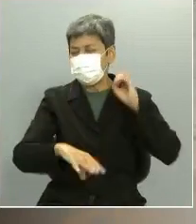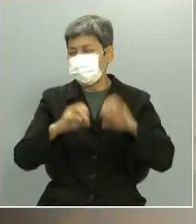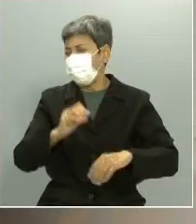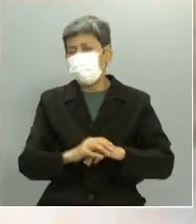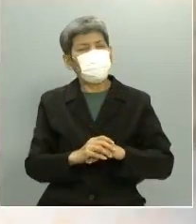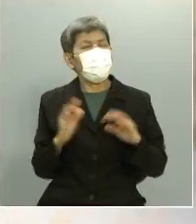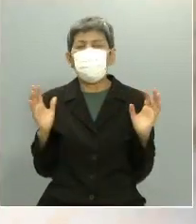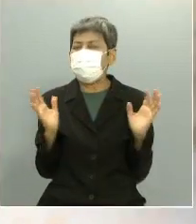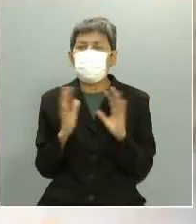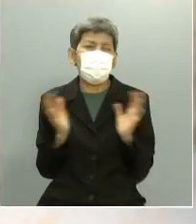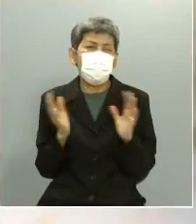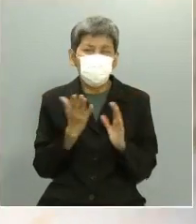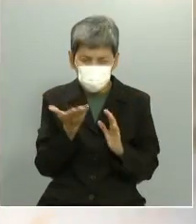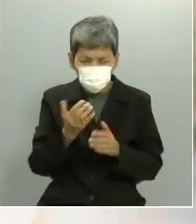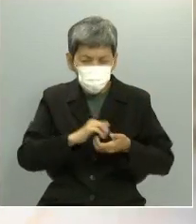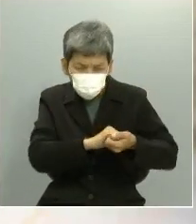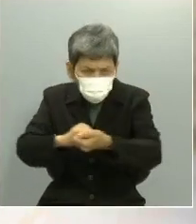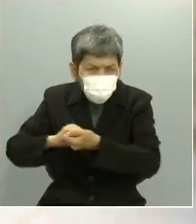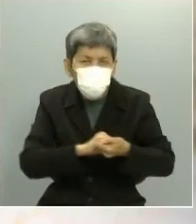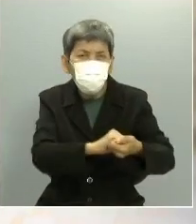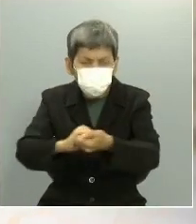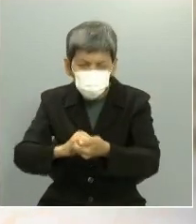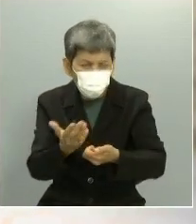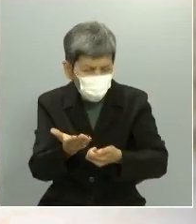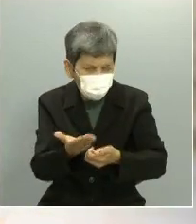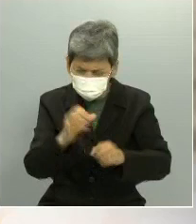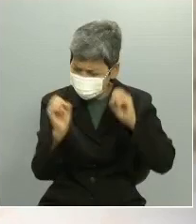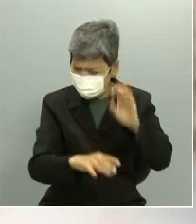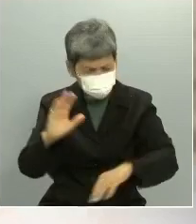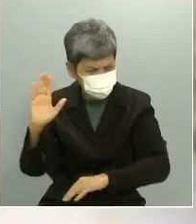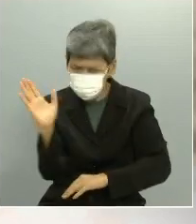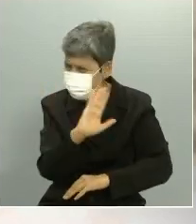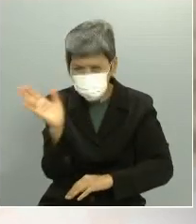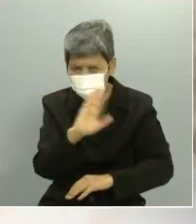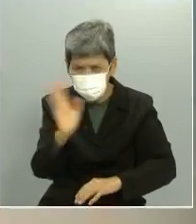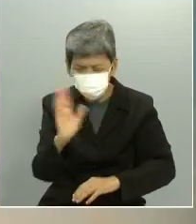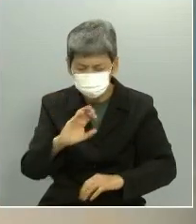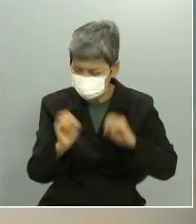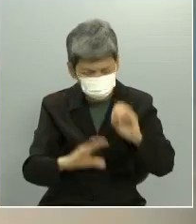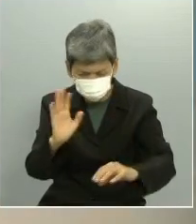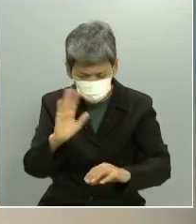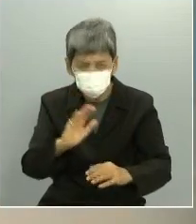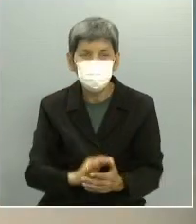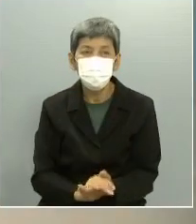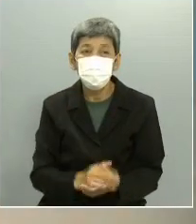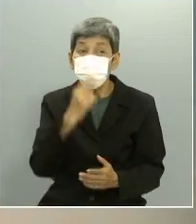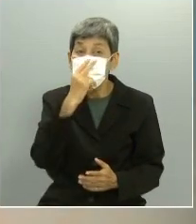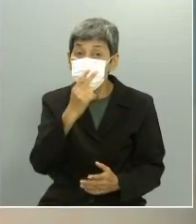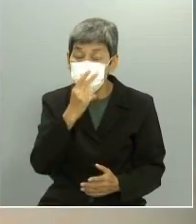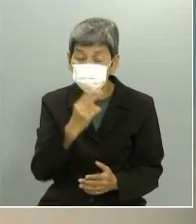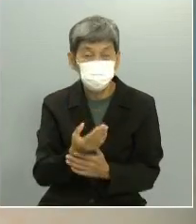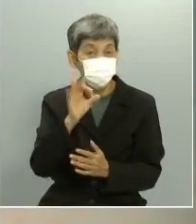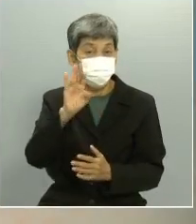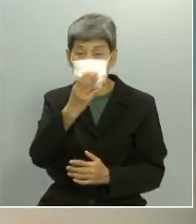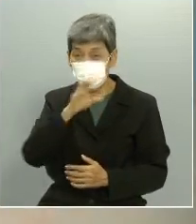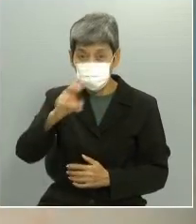ายน้ำยิ่งตันขอความร่วมมือประชาชนไม่ทิ้งขยะลงท่อระบายน้ำกันนะคะภาพชุดที่เพจเอามาลงเนี่ยเดี๋